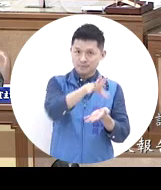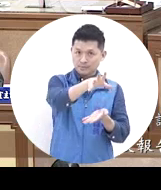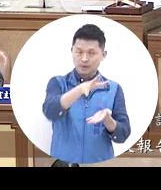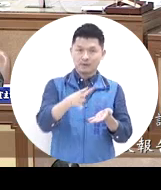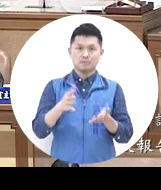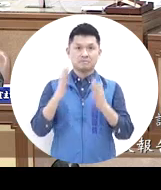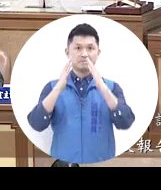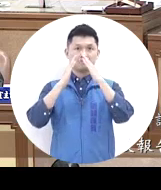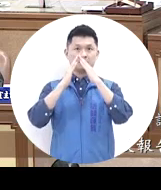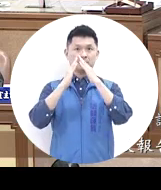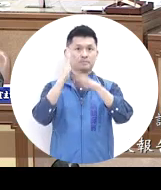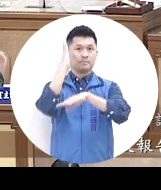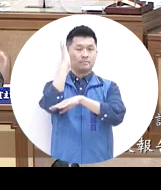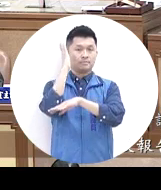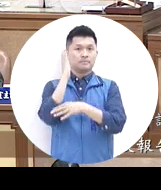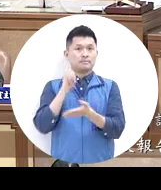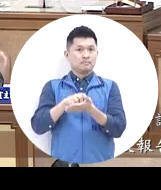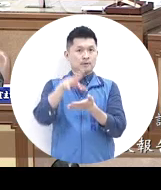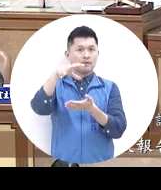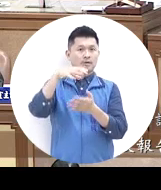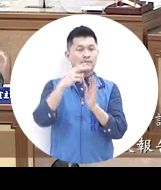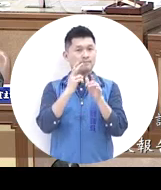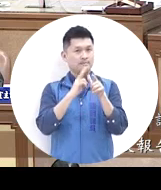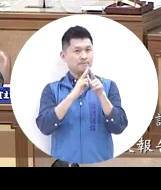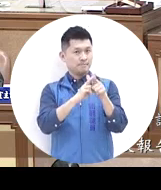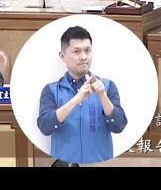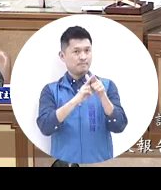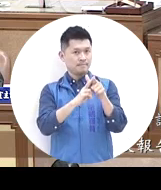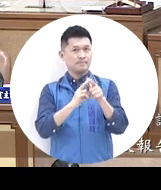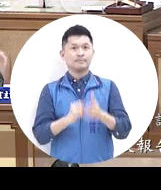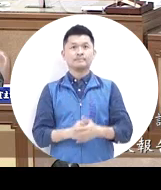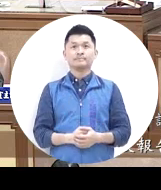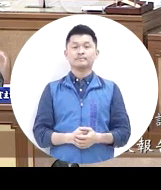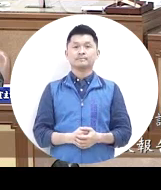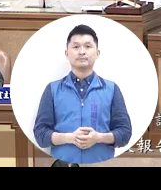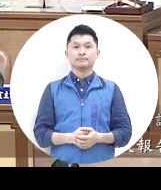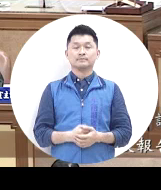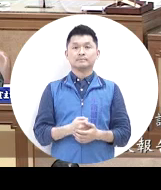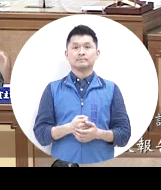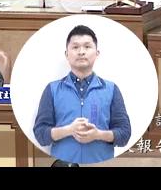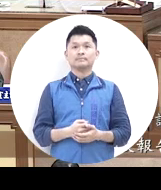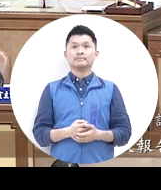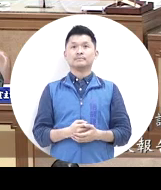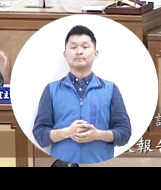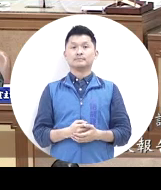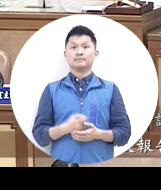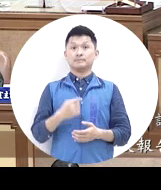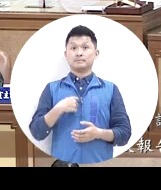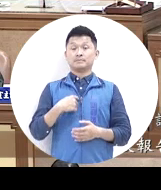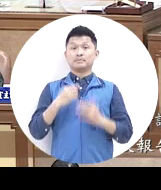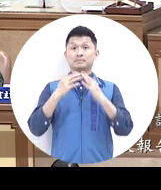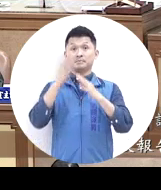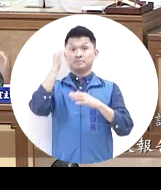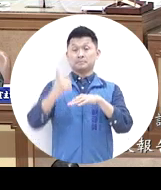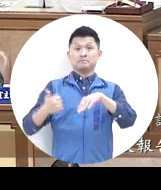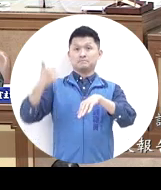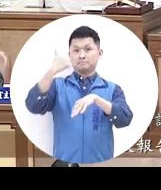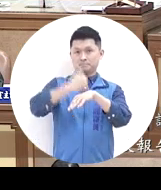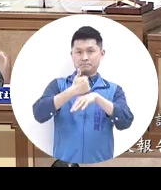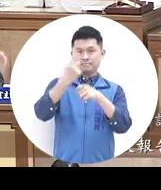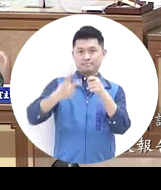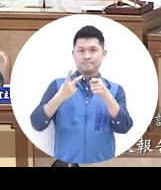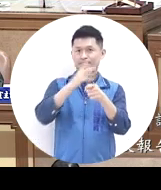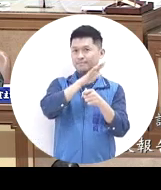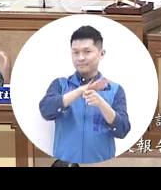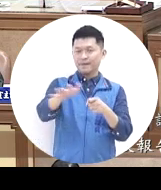政报告的内容。那我现在已经担任市长已经满两年，谢谢